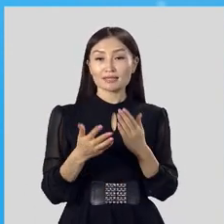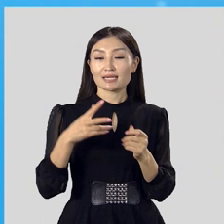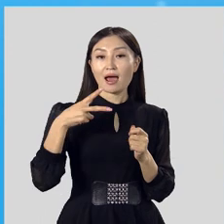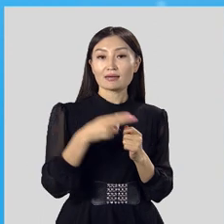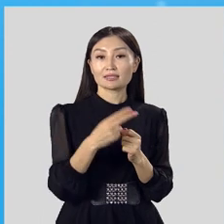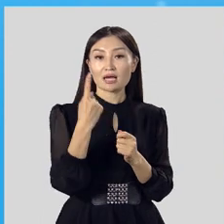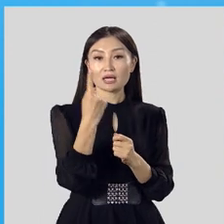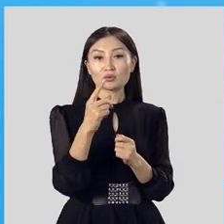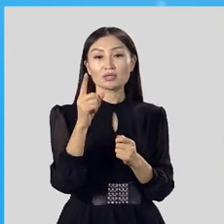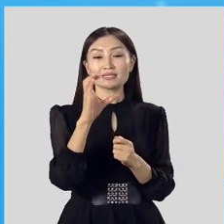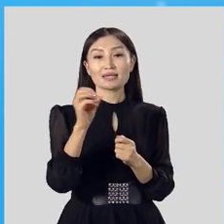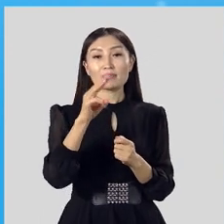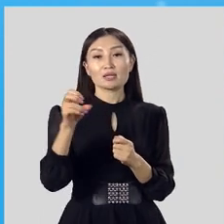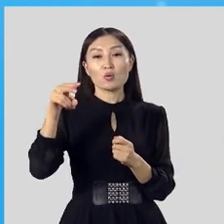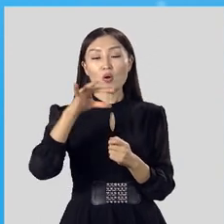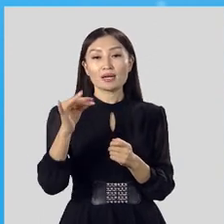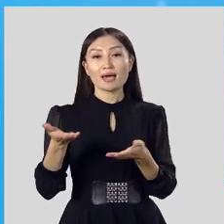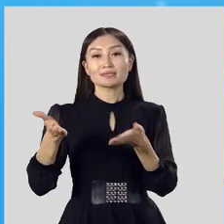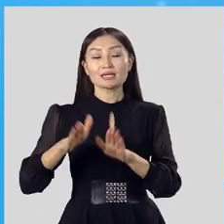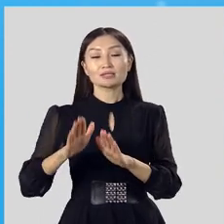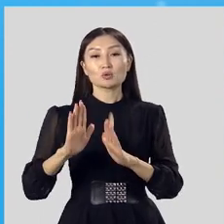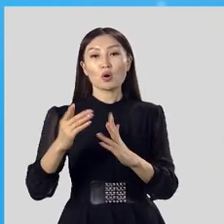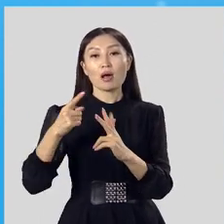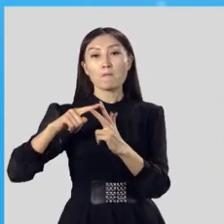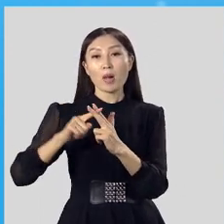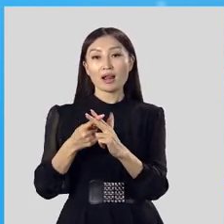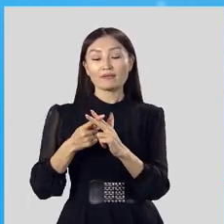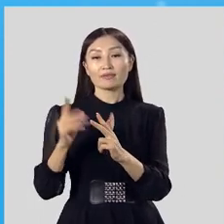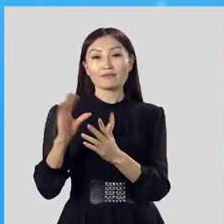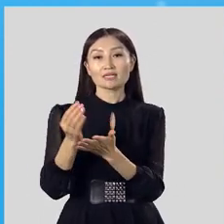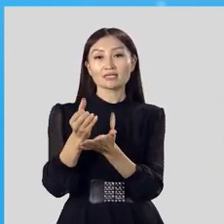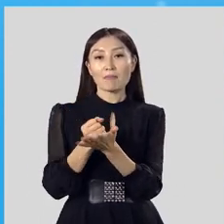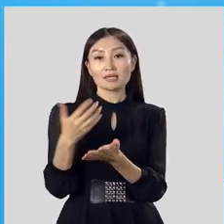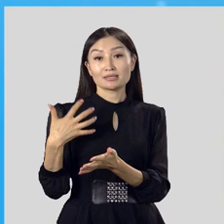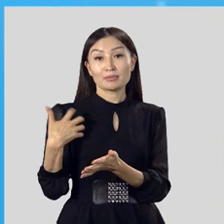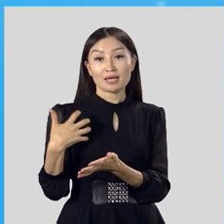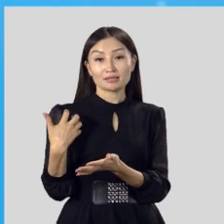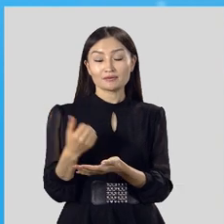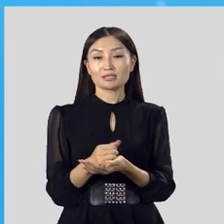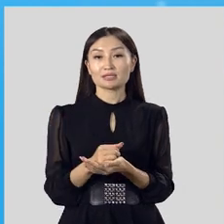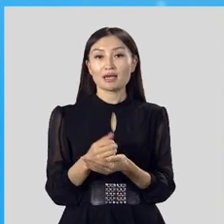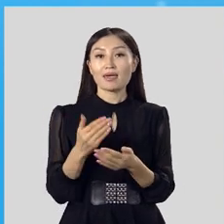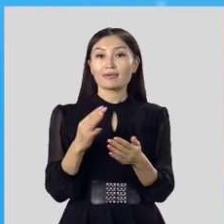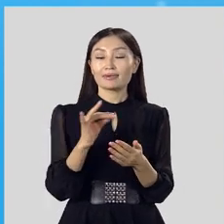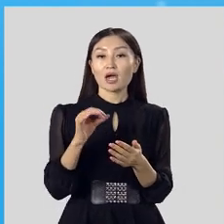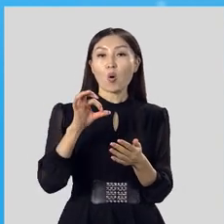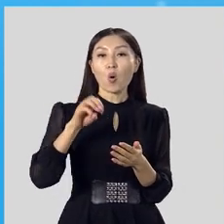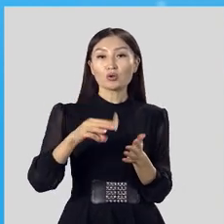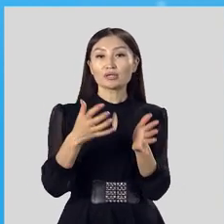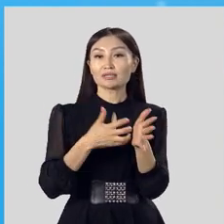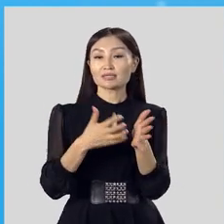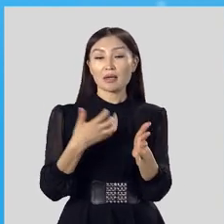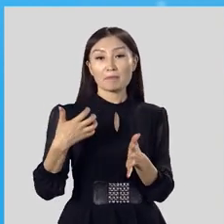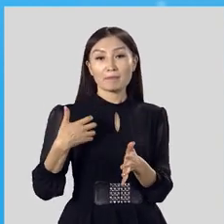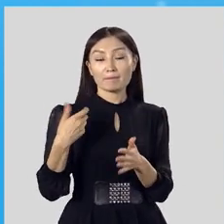отрезать одну семидолю у проростка, останется лишь половина всех запасенных питательных веществ. И от недостатка